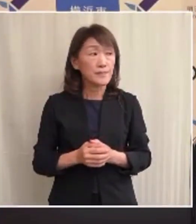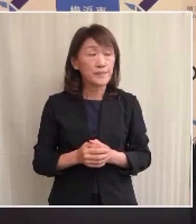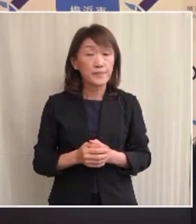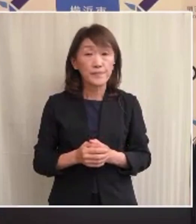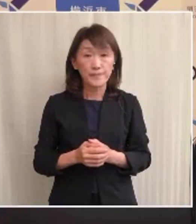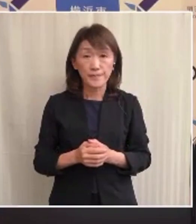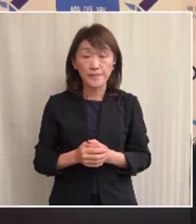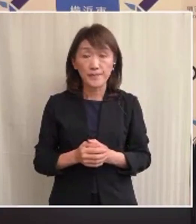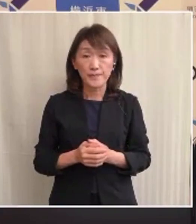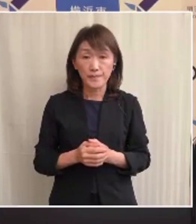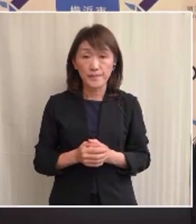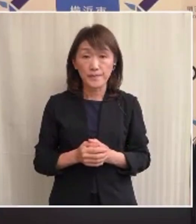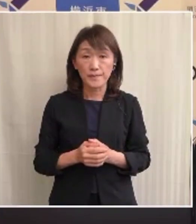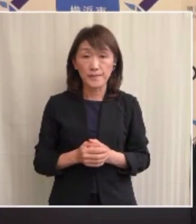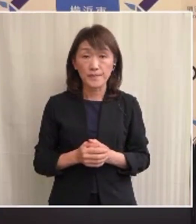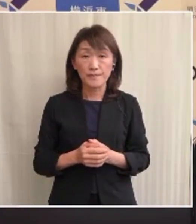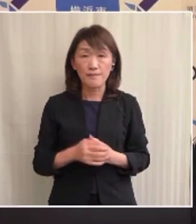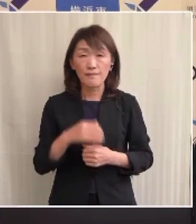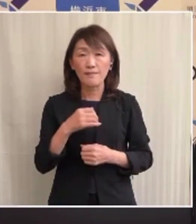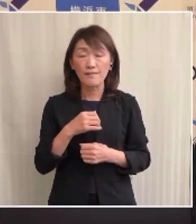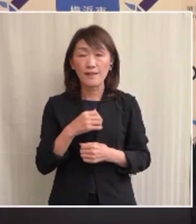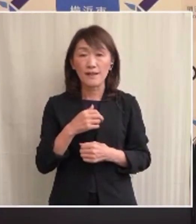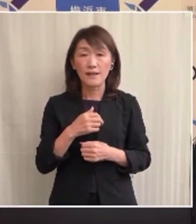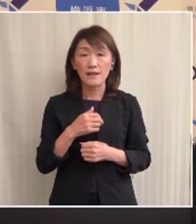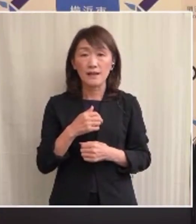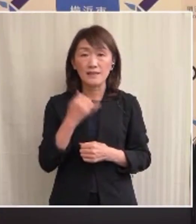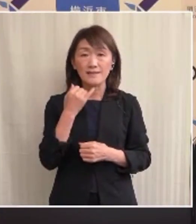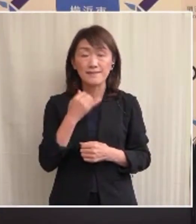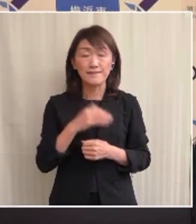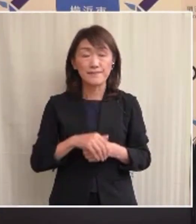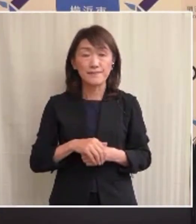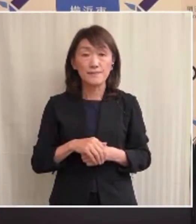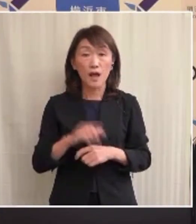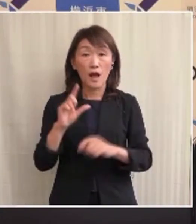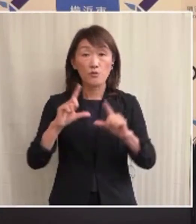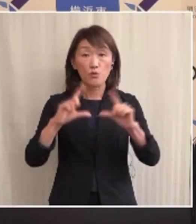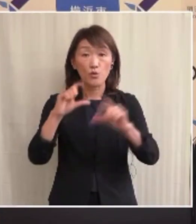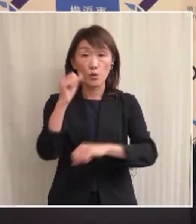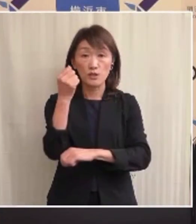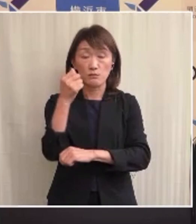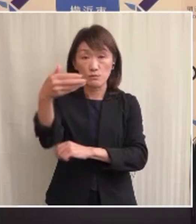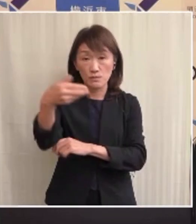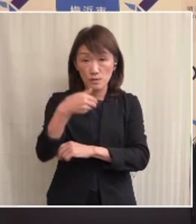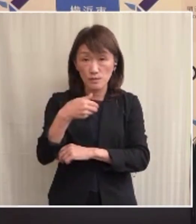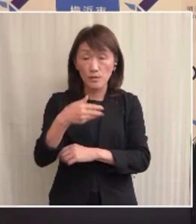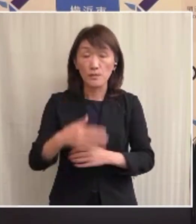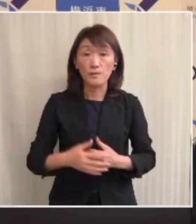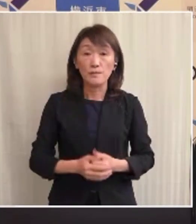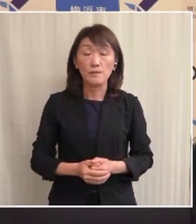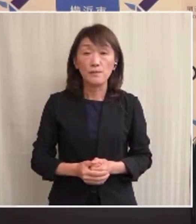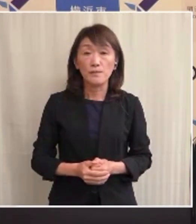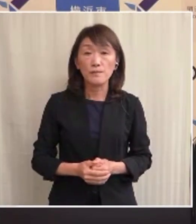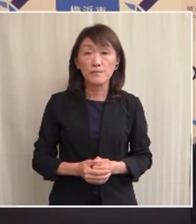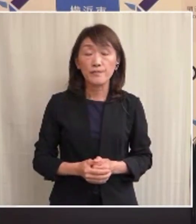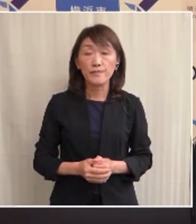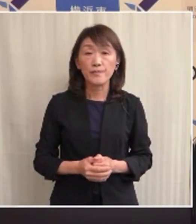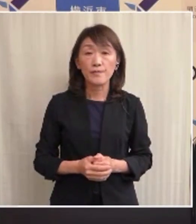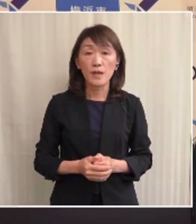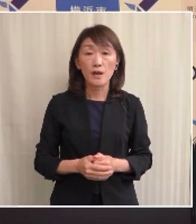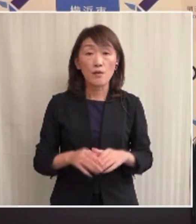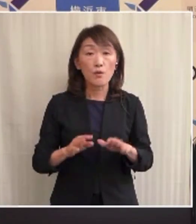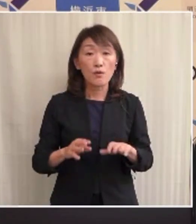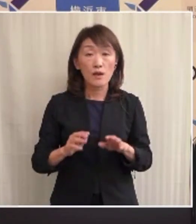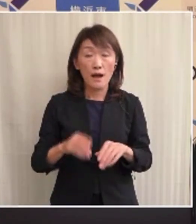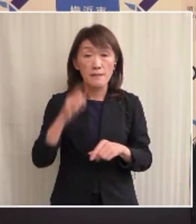や、いいじゃないですか。 東京新聞の神谷です、はい。まずこちらはパイロット実施